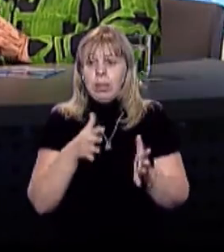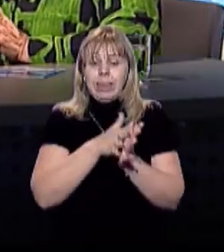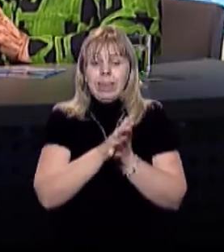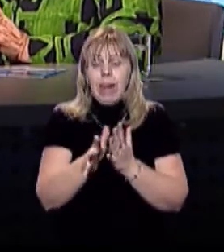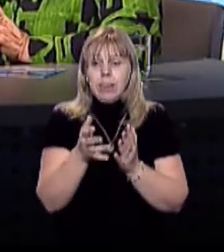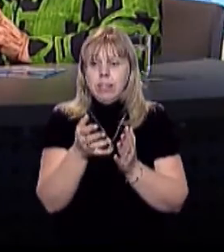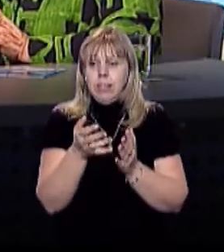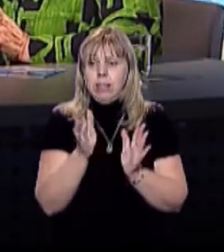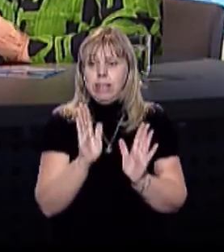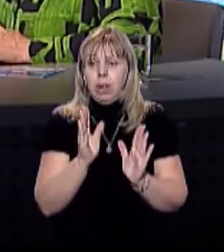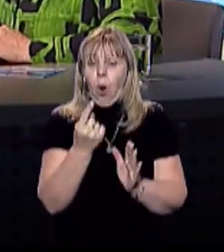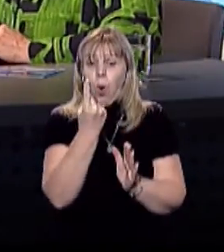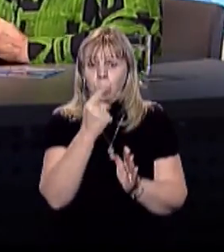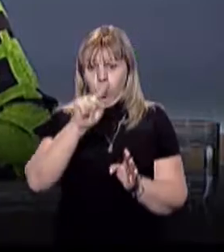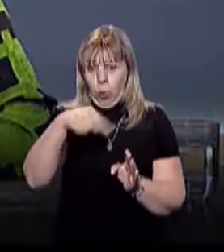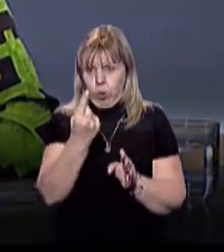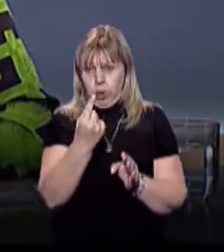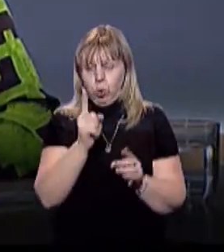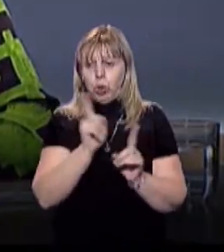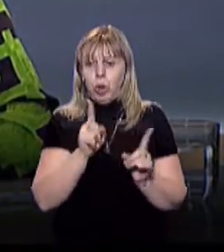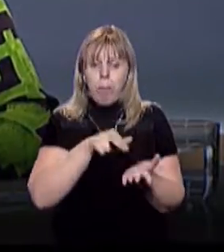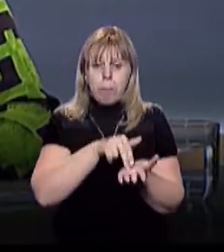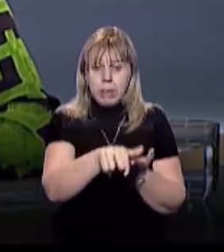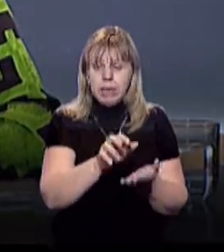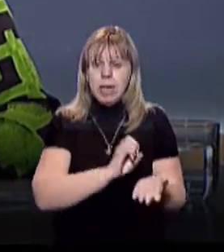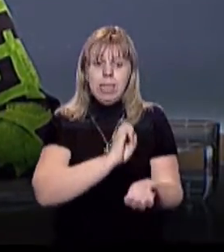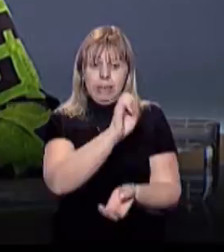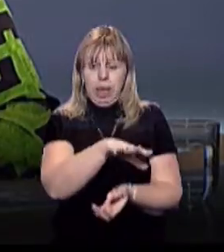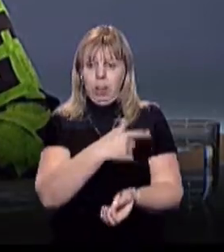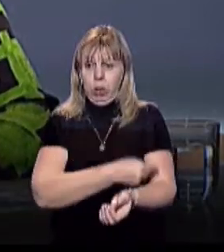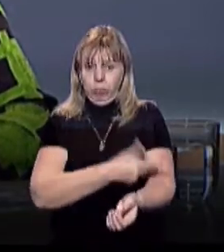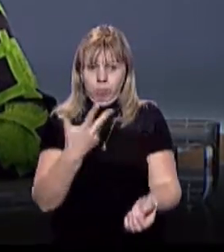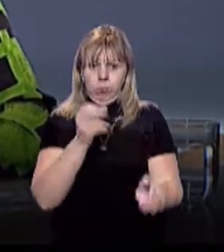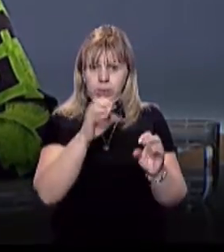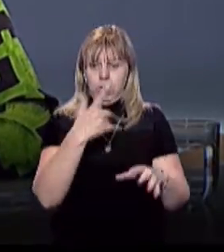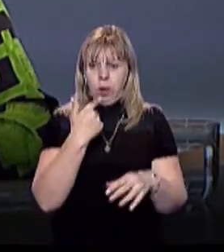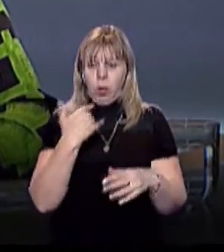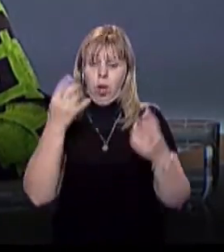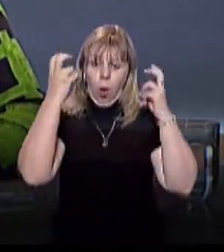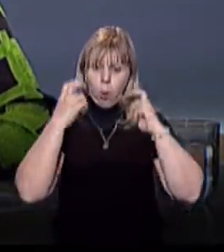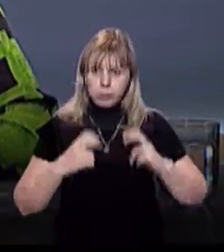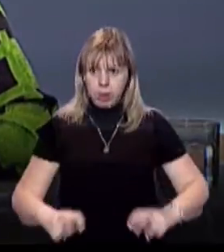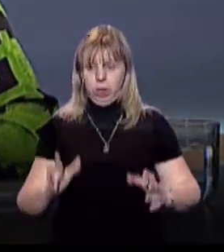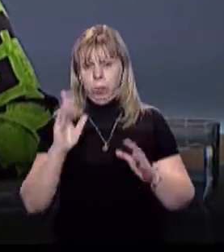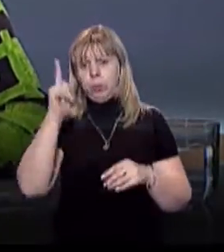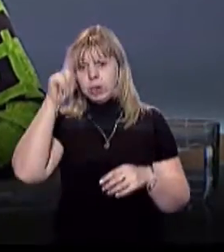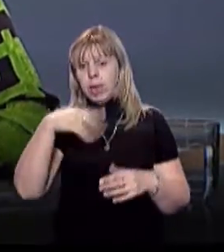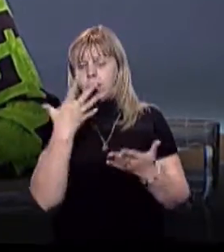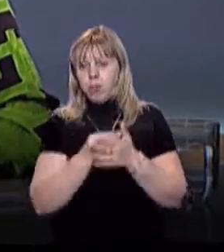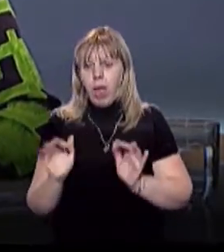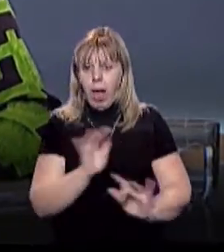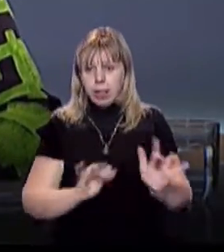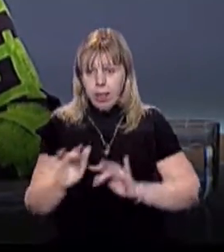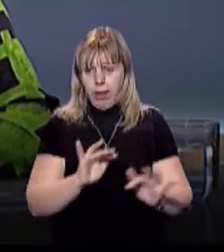затратити тільки одну годинку, щоб піти, здати кров, і одночасно ти й обстежишся, будеш знати свої